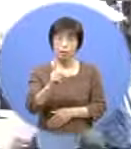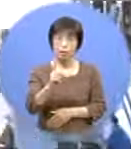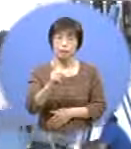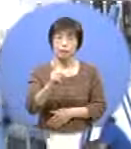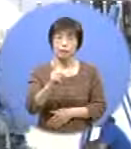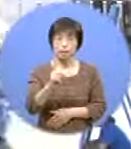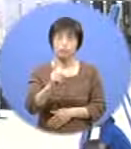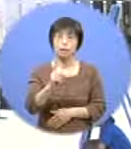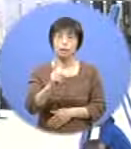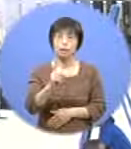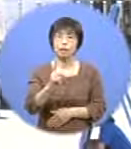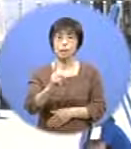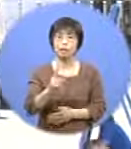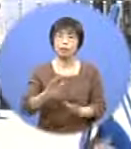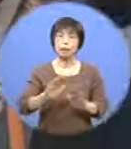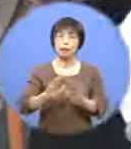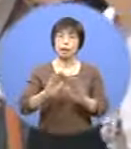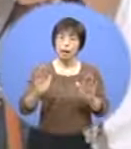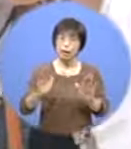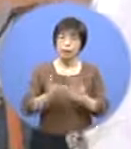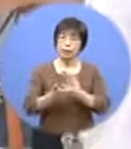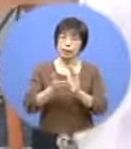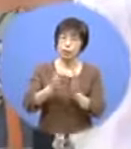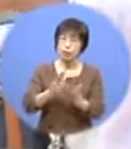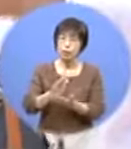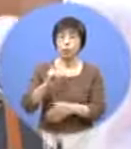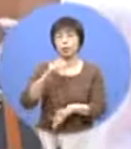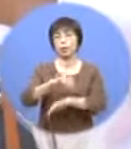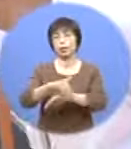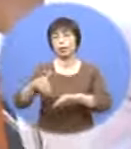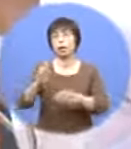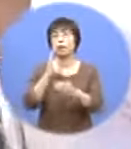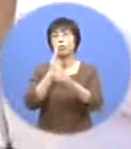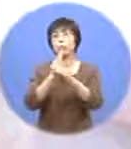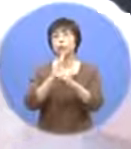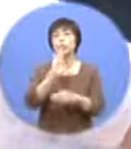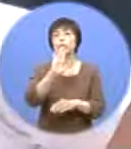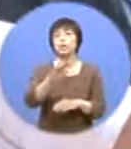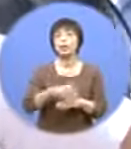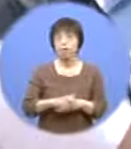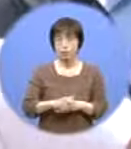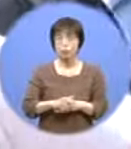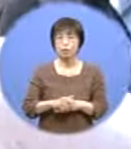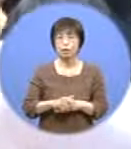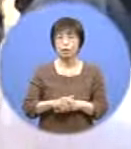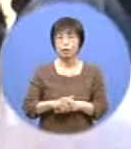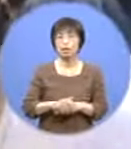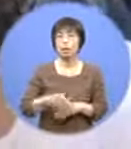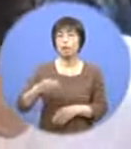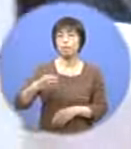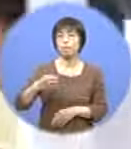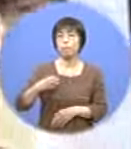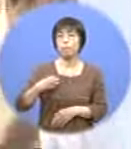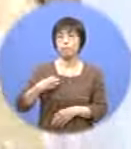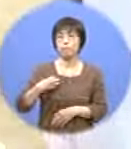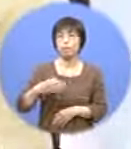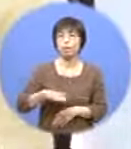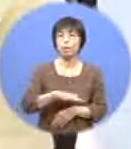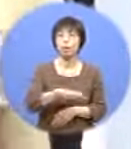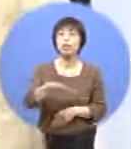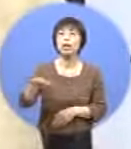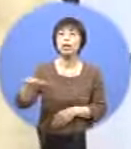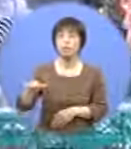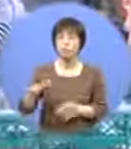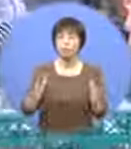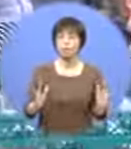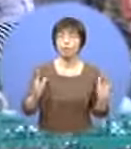のっていう感じで開催しようかなというように計画をしてます、はい、あのいろんな形のメンバーさん、まあ、非農家の方も農家の方も集